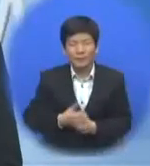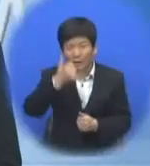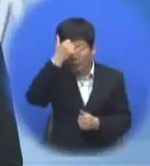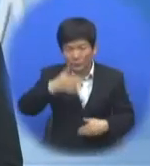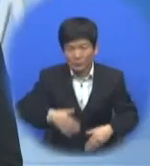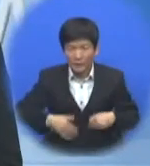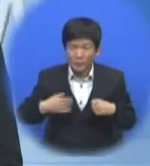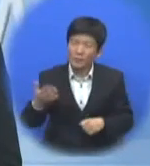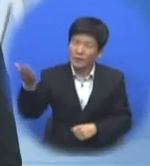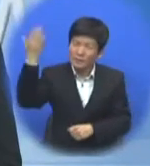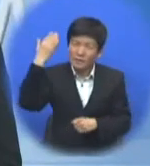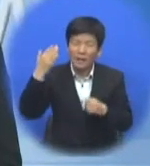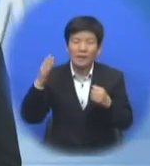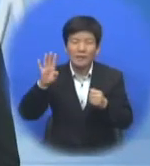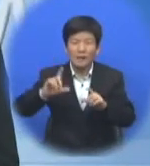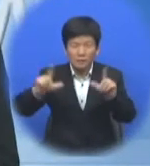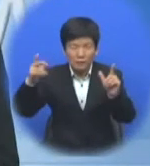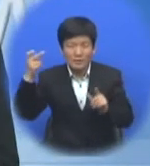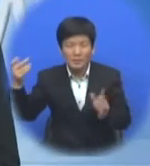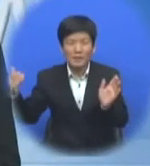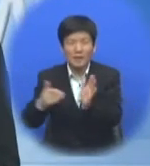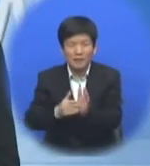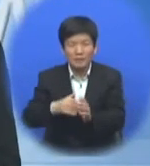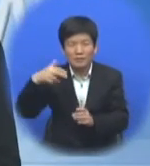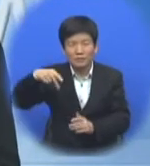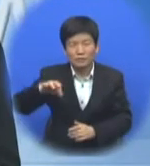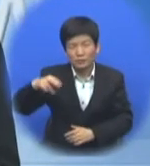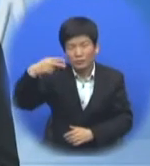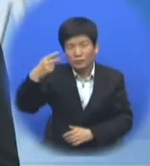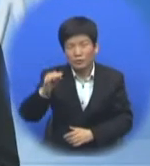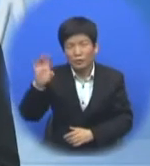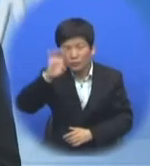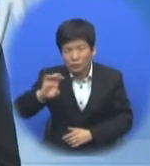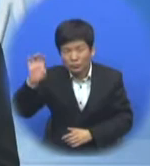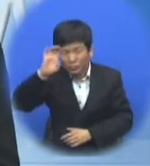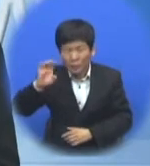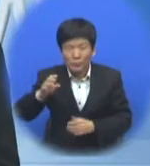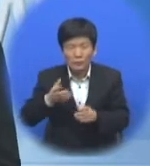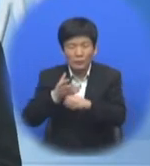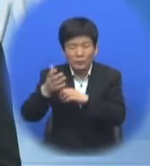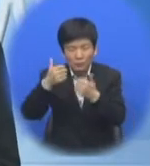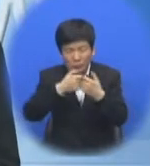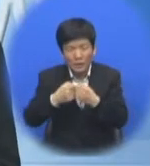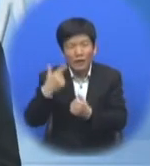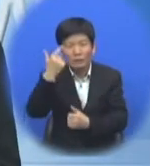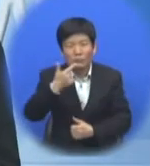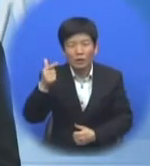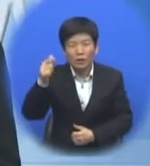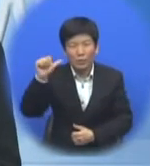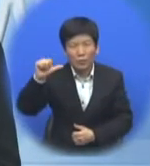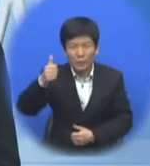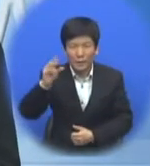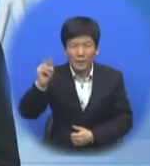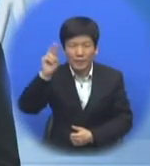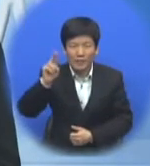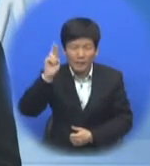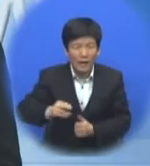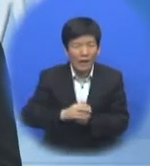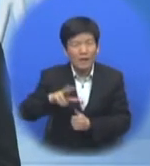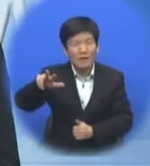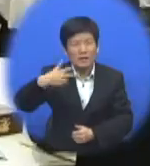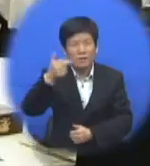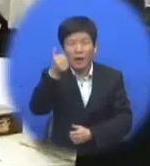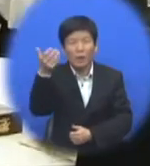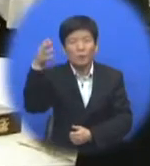충남도가 지난 4일부터 12일까지 중동 유럽 무역 사절단은 운영한 결과 6500만 달러 우리 돈으로 약